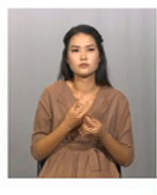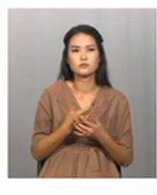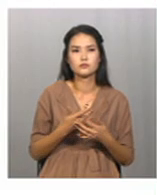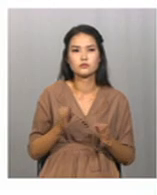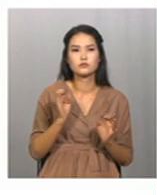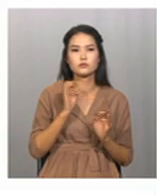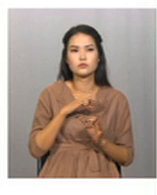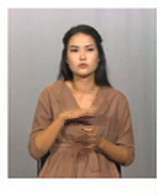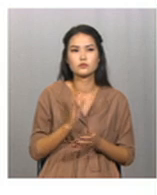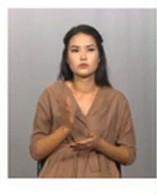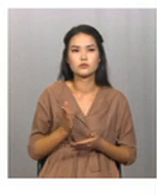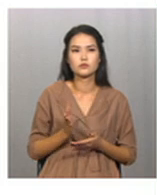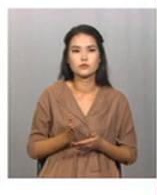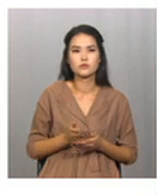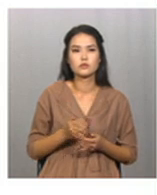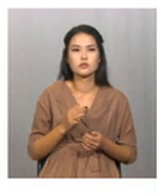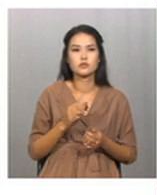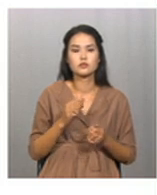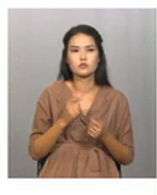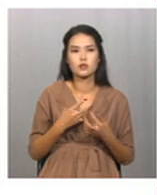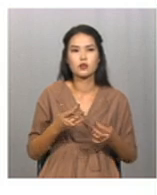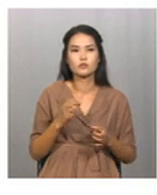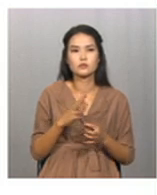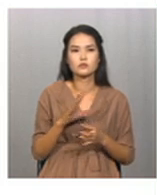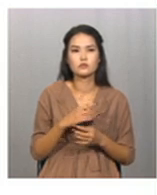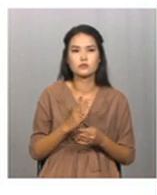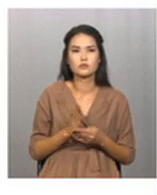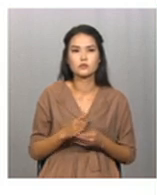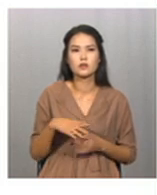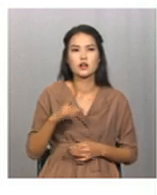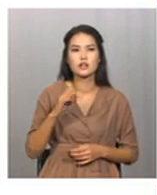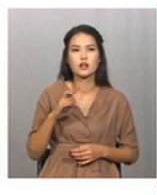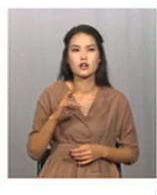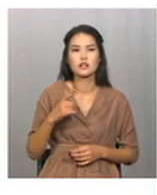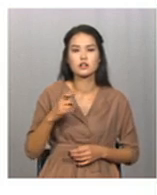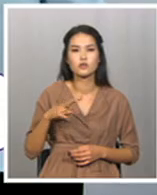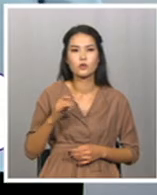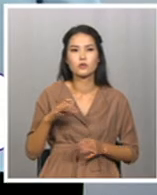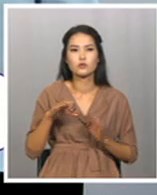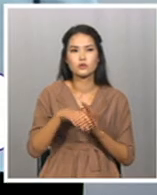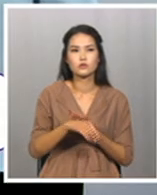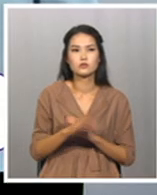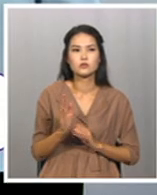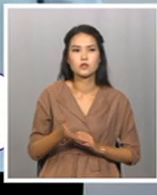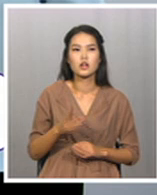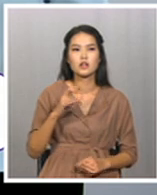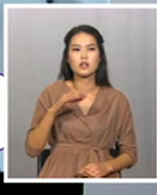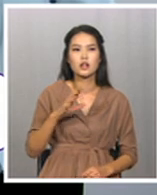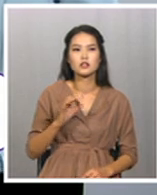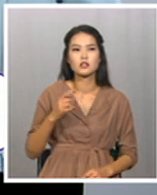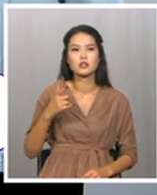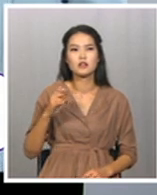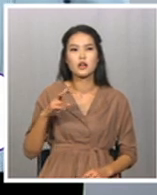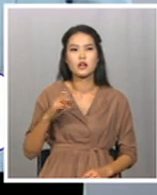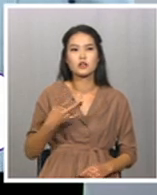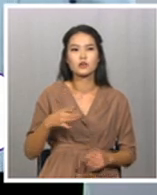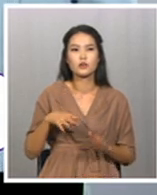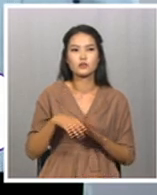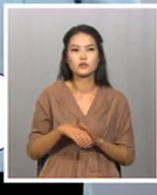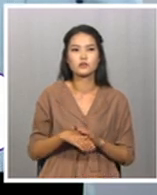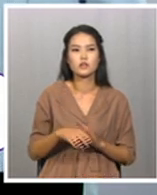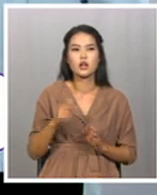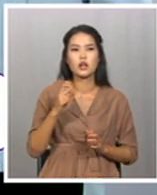сонымен қатар сұйық сабындарды алатын кезде калий гидроксиді кеңінен қолданылады. Натрий және калий гидроксидтерінің